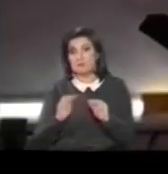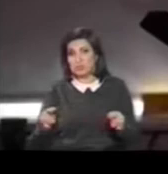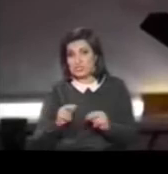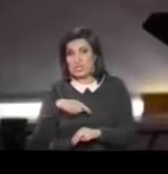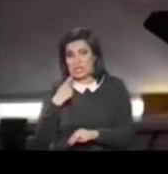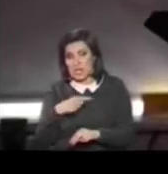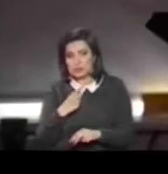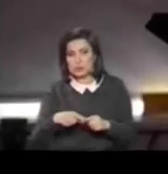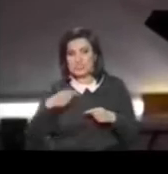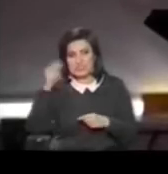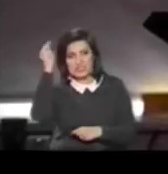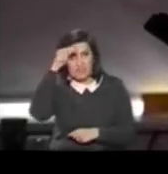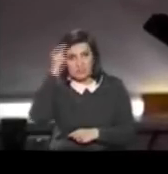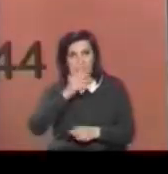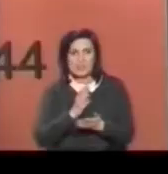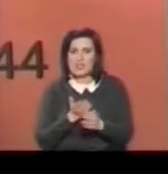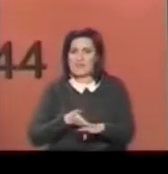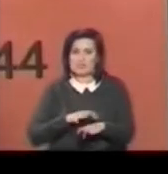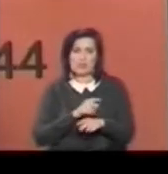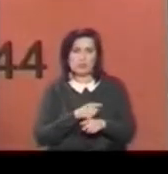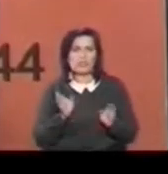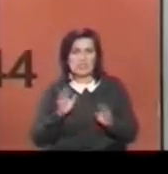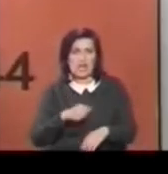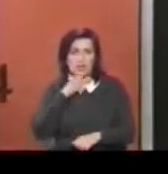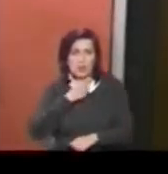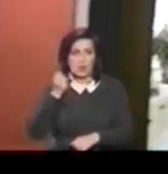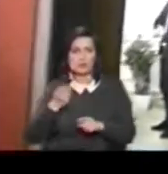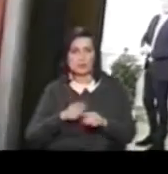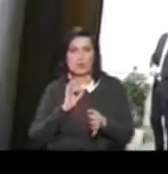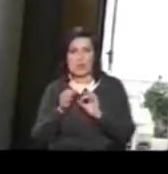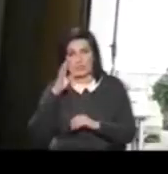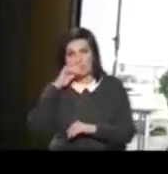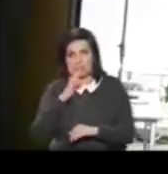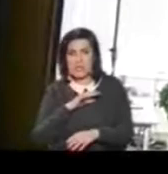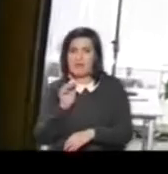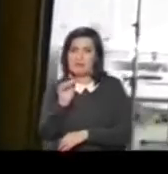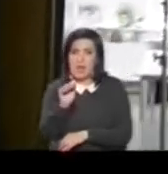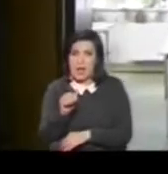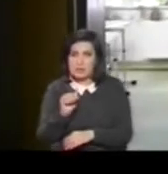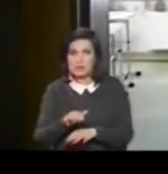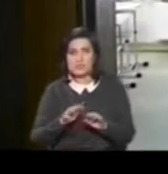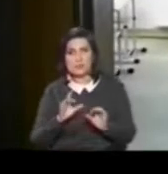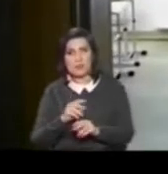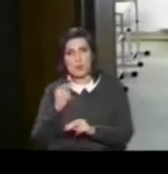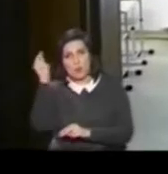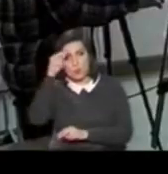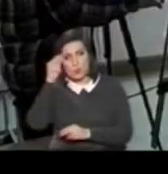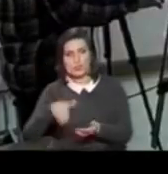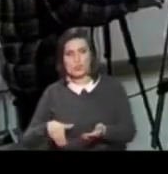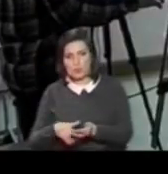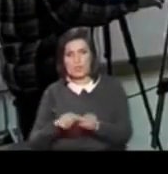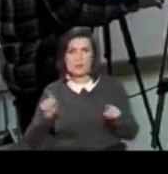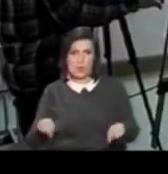проєкту кажуть, що дистанційне навчання є важким процесом навіть для дорослих, тому радять батькам нагадувати дітям про уроки та допомогти